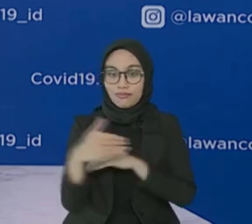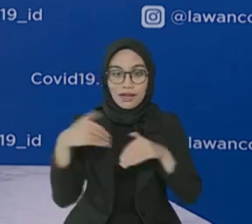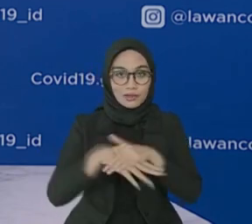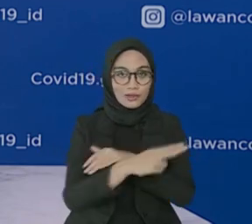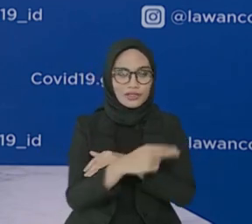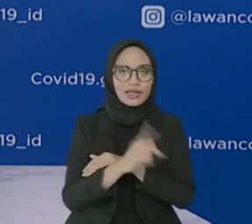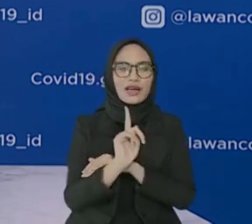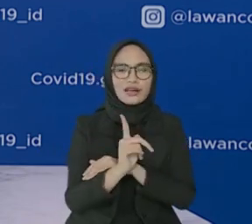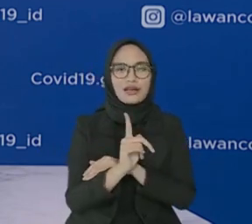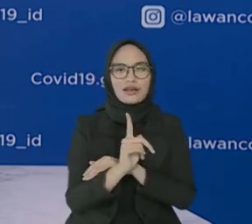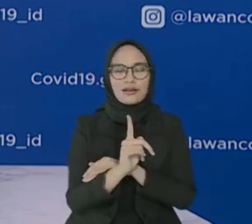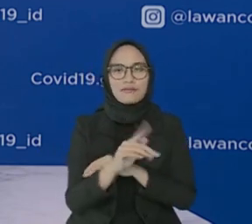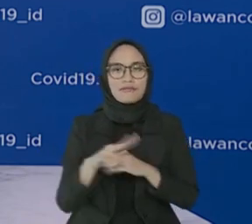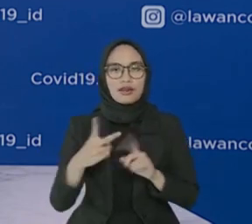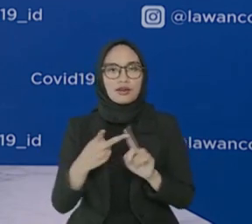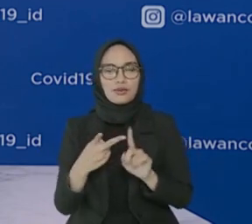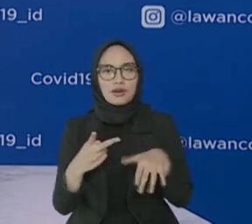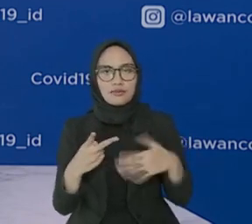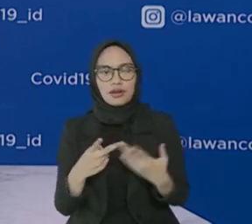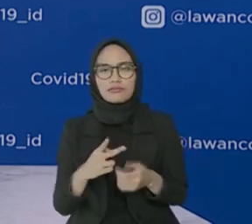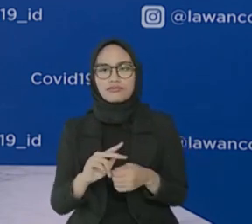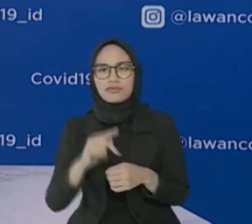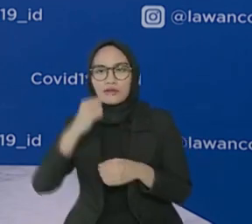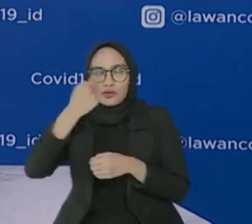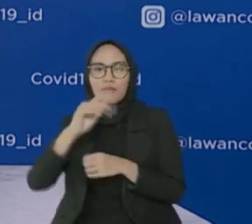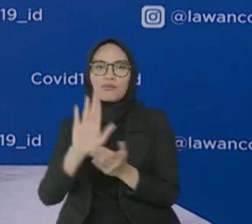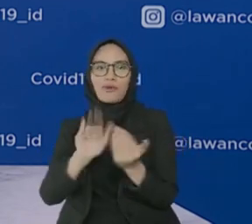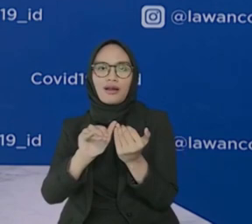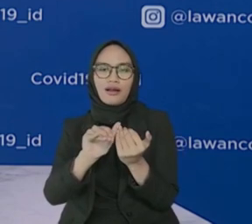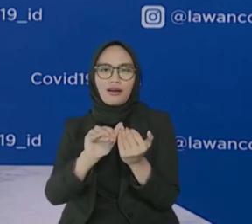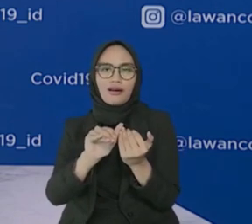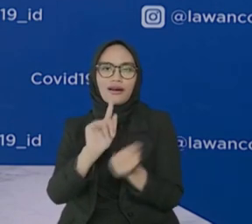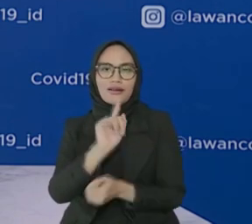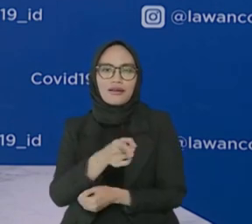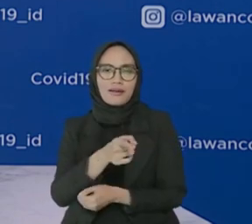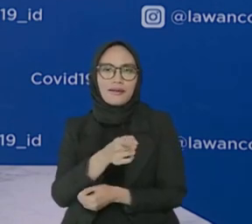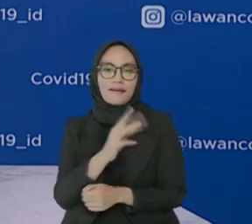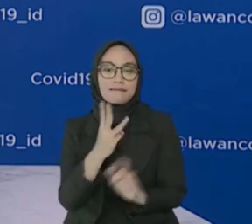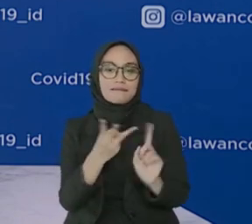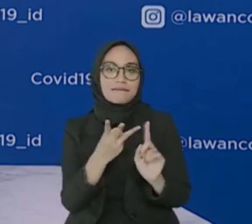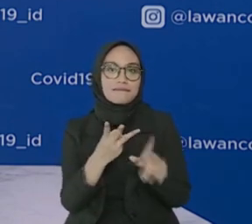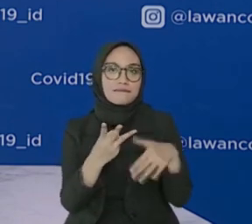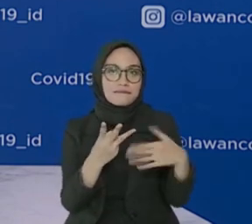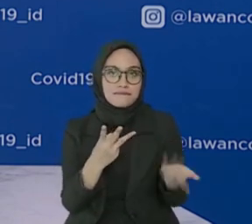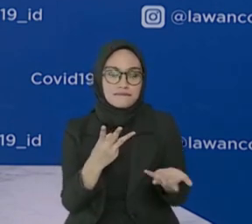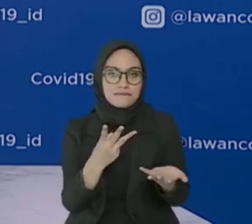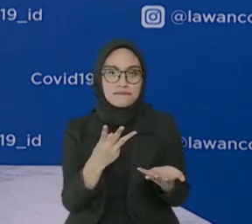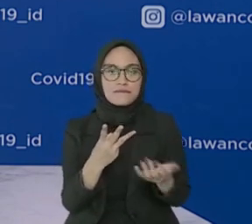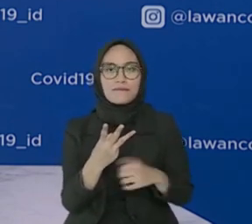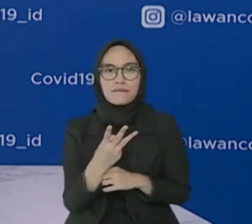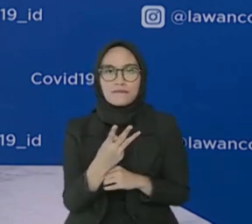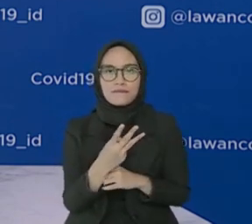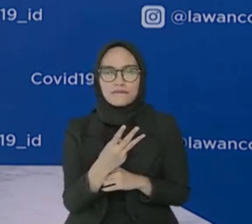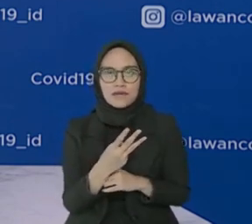adalah melakukan entry test atau tes ulang setelah kedatangan di pintu masuk dan yang ketiga adalah melakukan